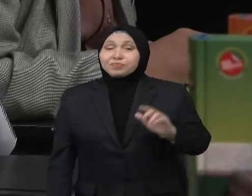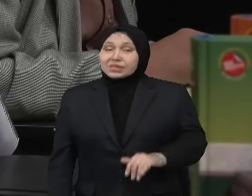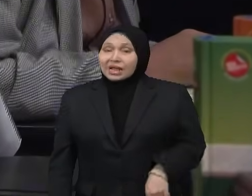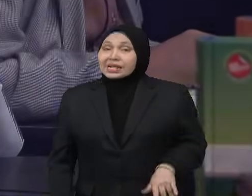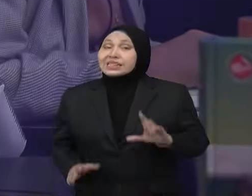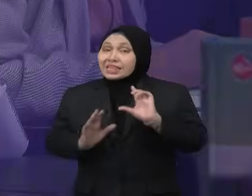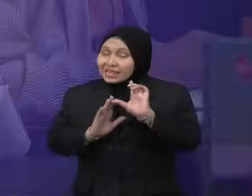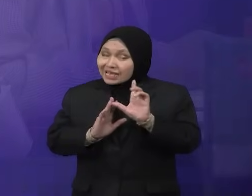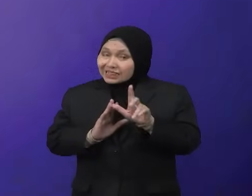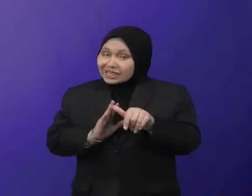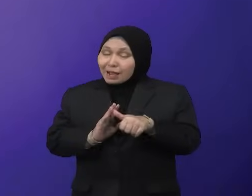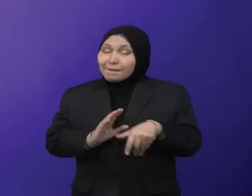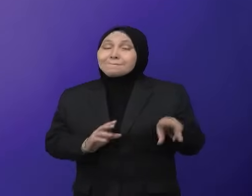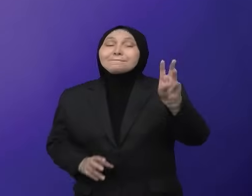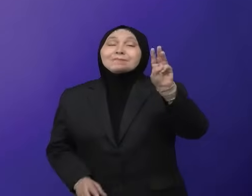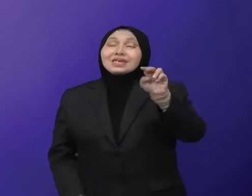Kemudian